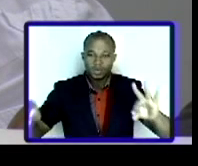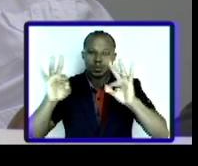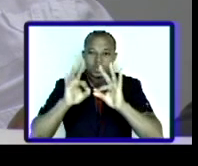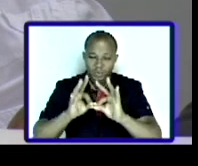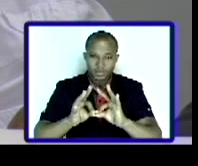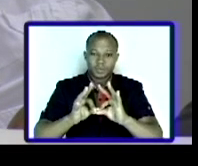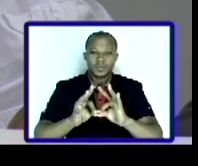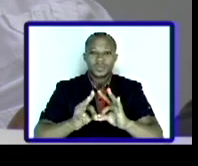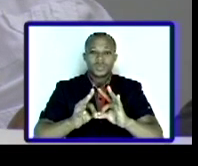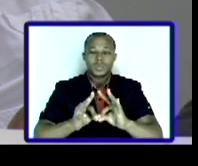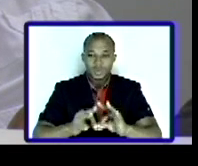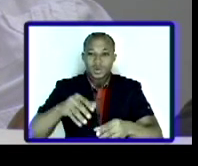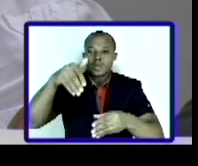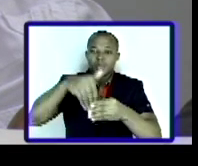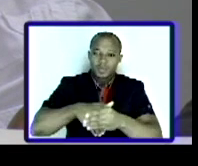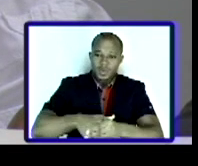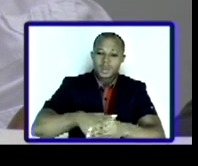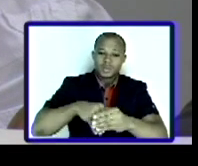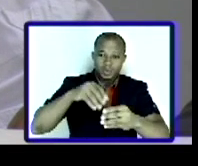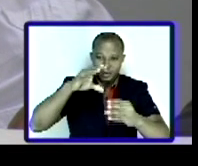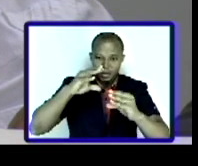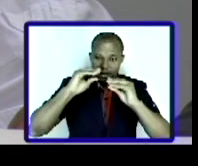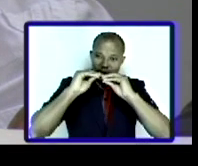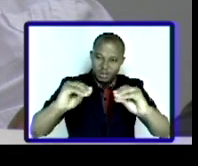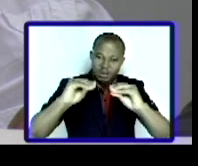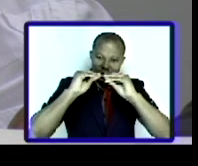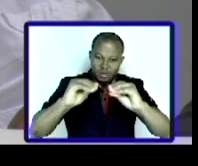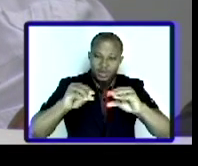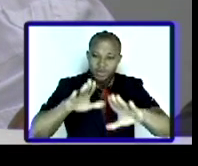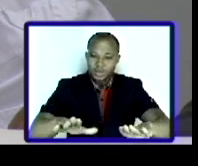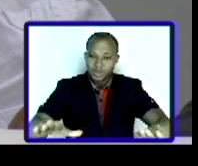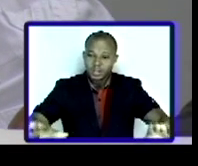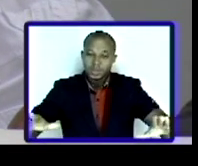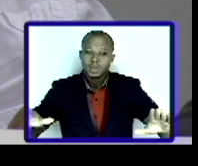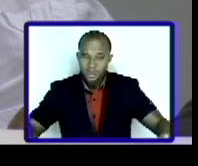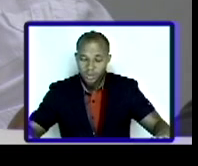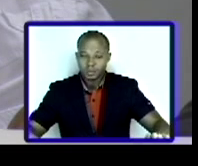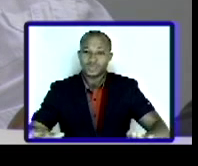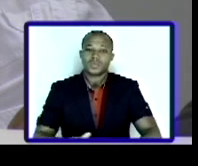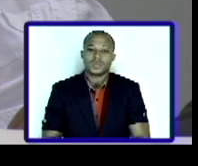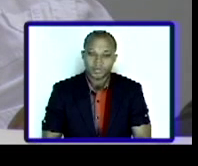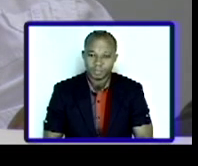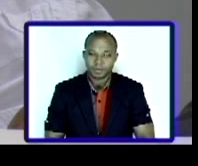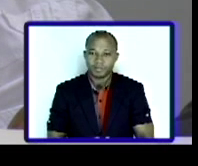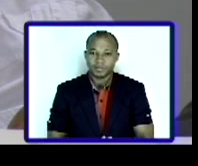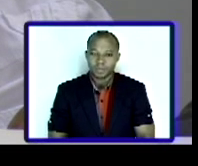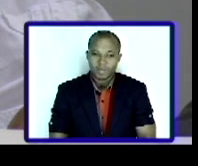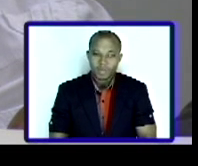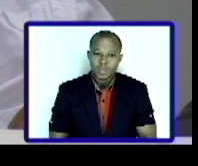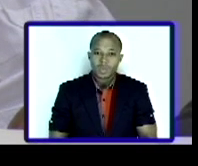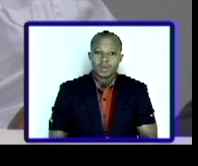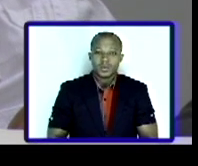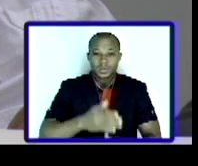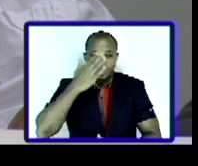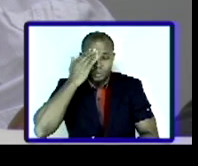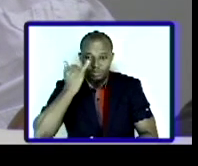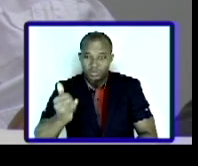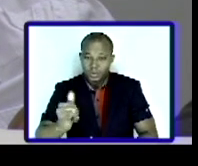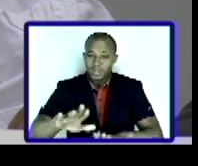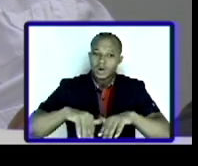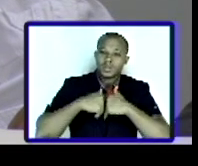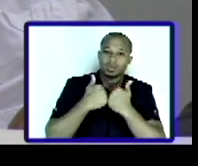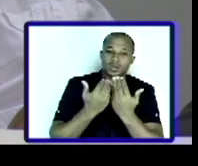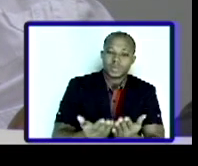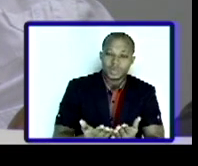dans le formatage de la personnalité des individus et dans le respect des droits des personnes. Voilà